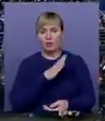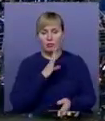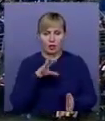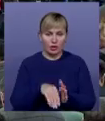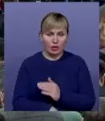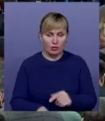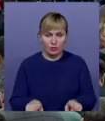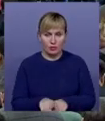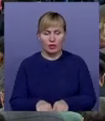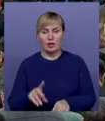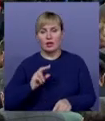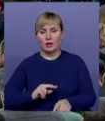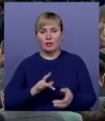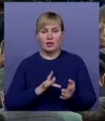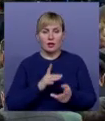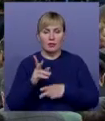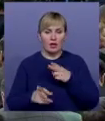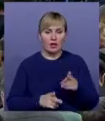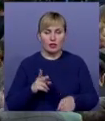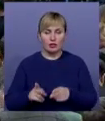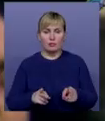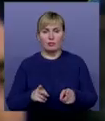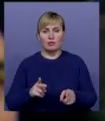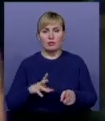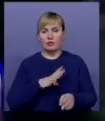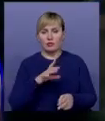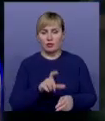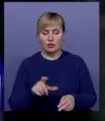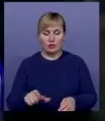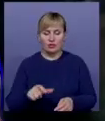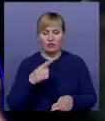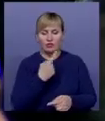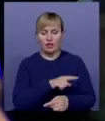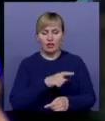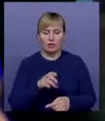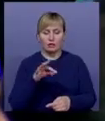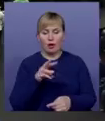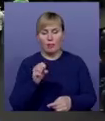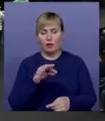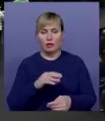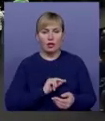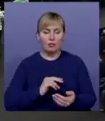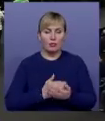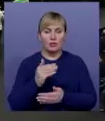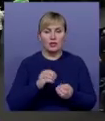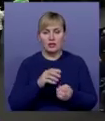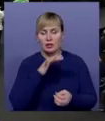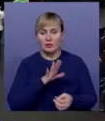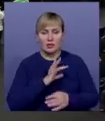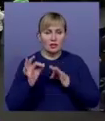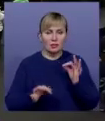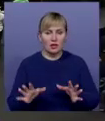том числе на работу центра пожаловался и бывший сотрудник учреждения врач-стоматолог проработал там свыше 10 лет и говорит что был